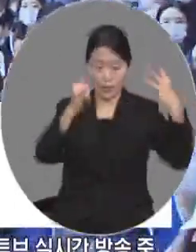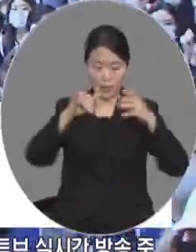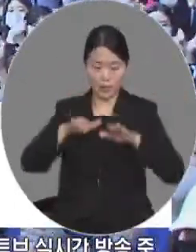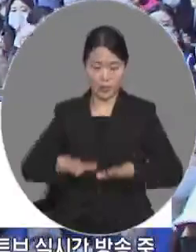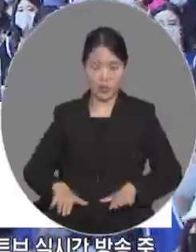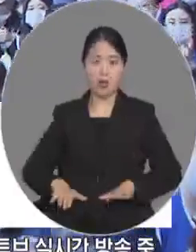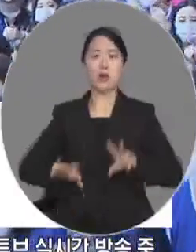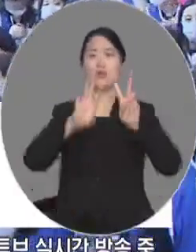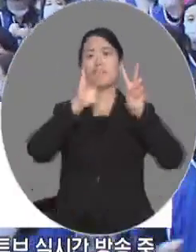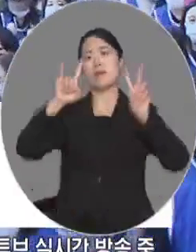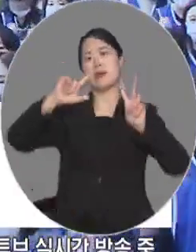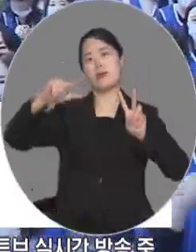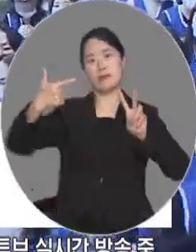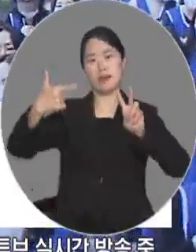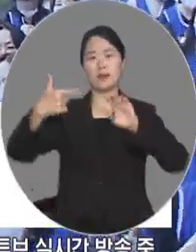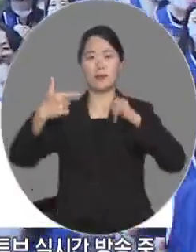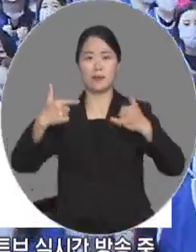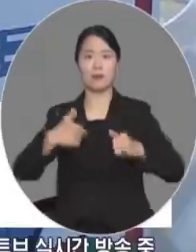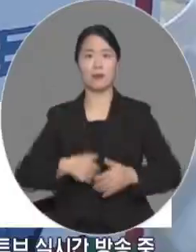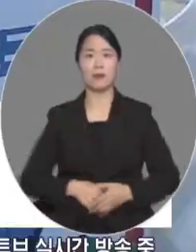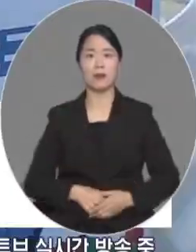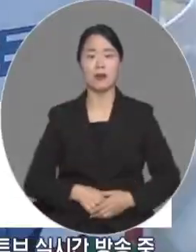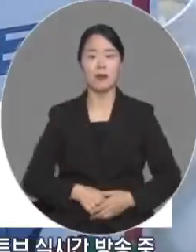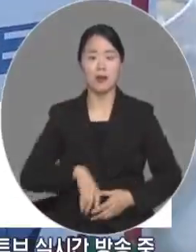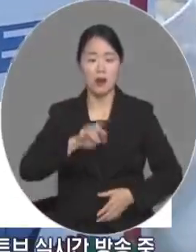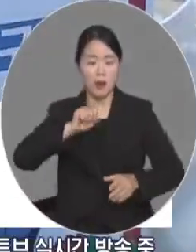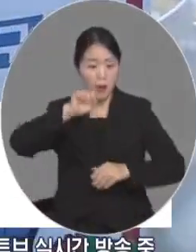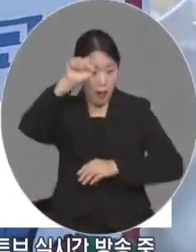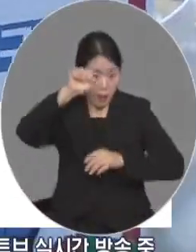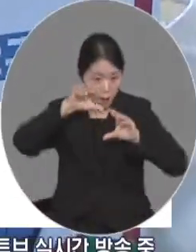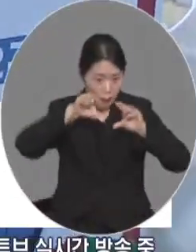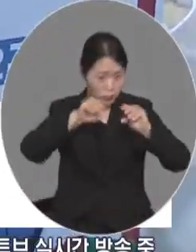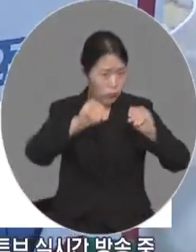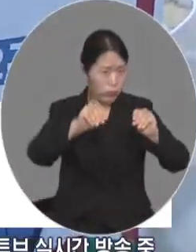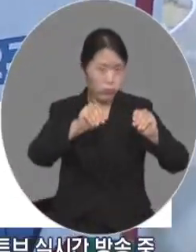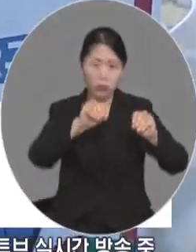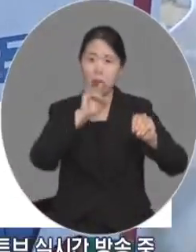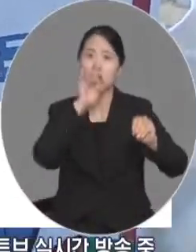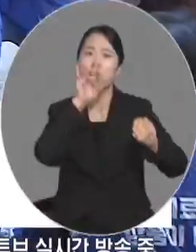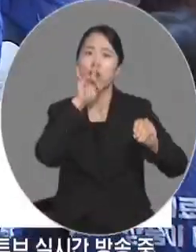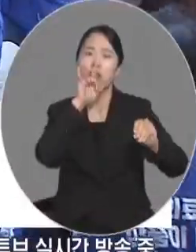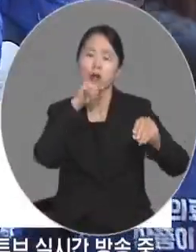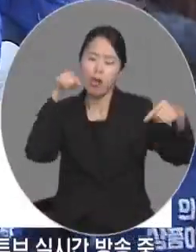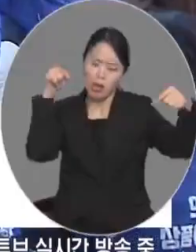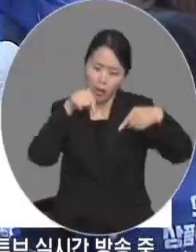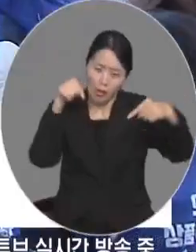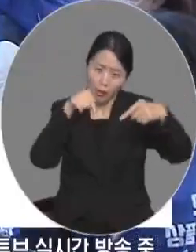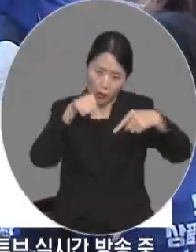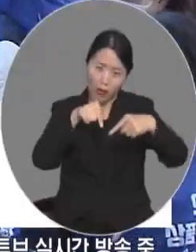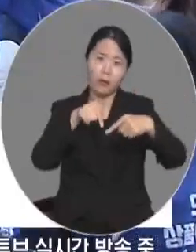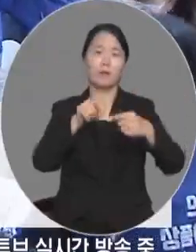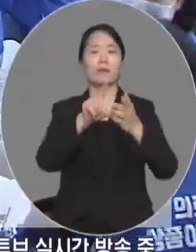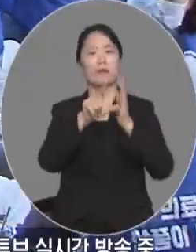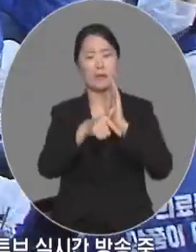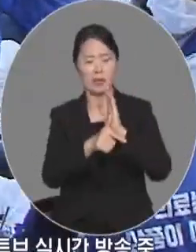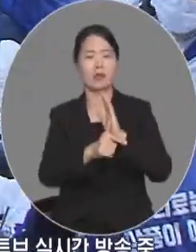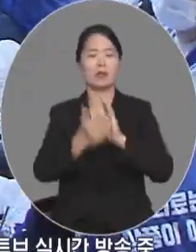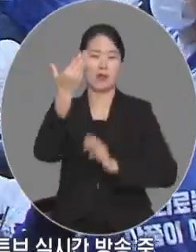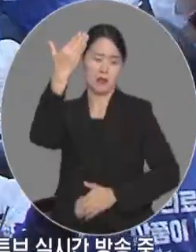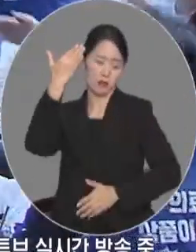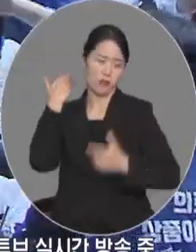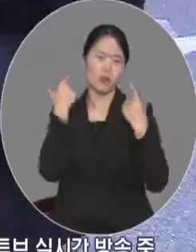600명 선을 바라보고 있습니다. 하지만 파업을 멈출 실마리가 될 집중교섭에서도 여전히 진전이 없는